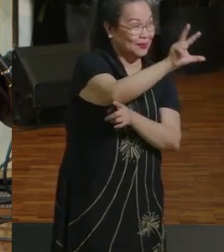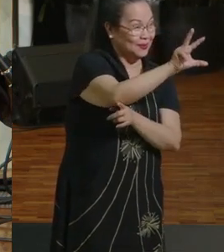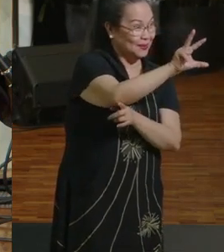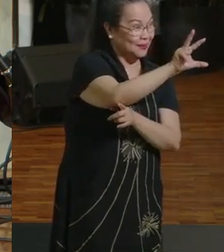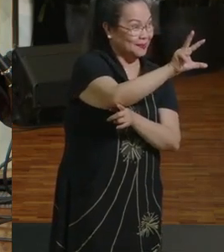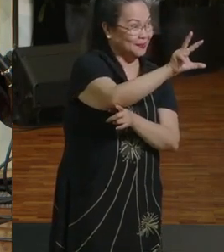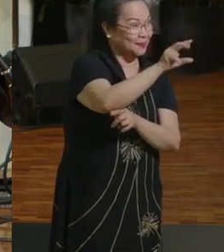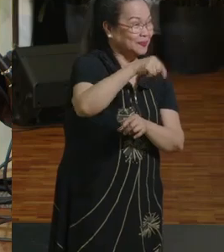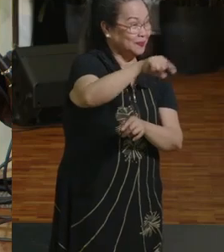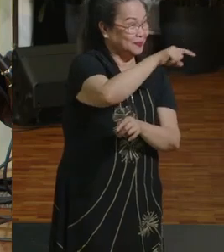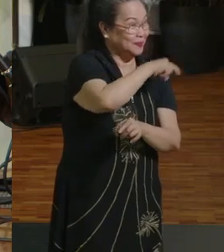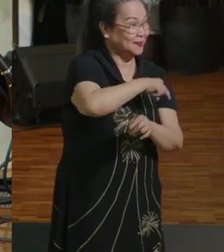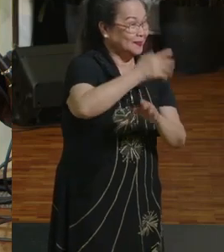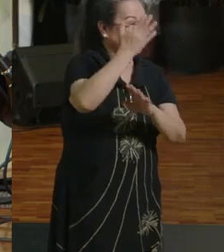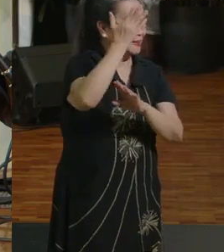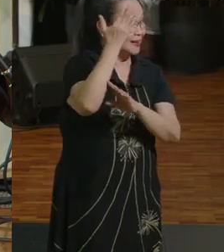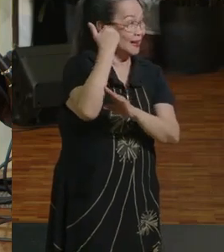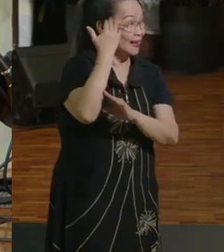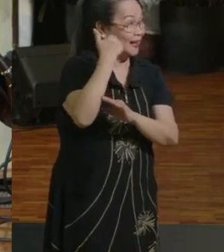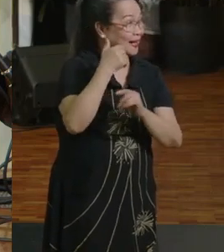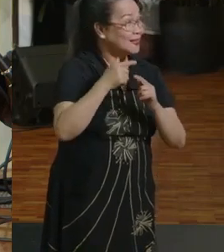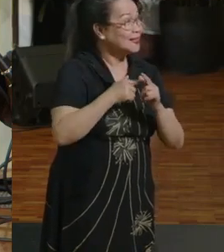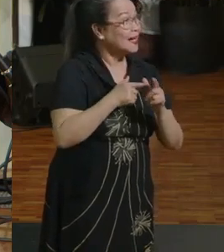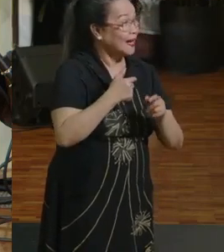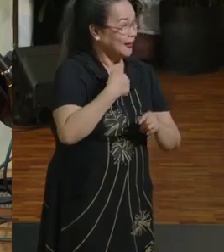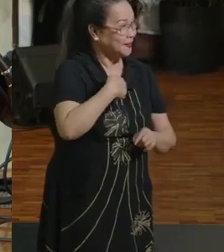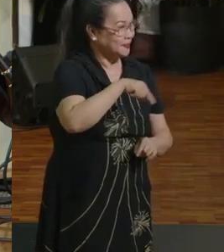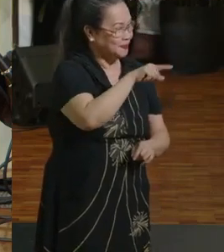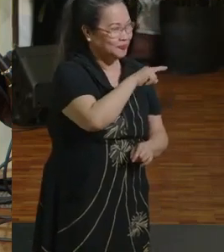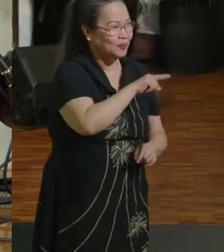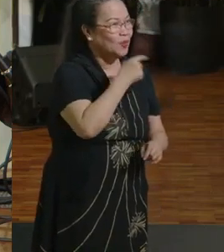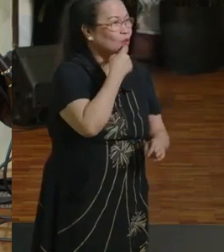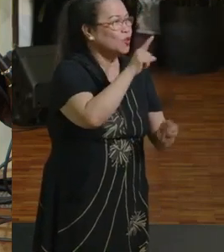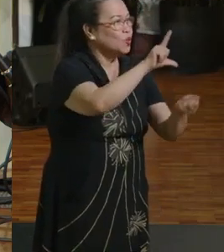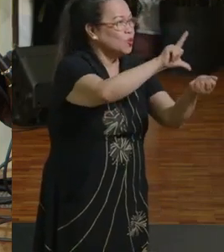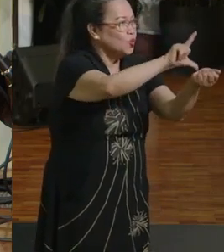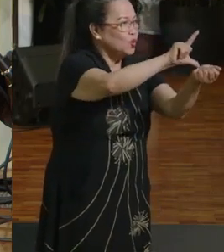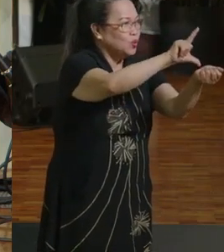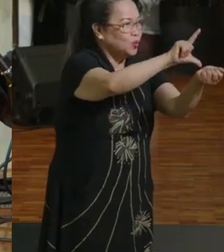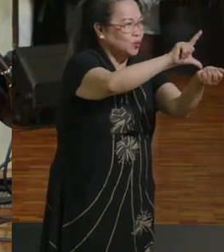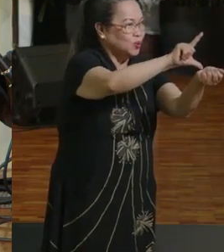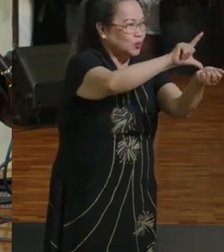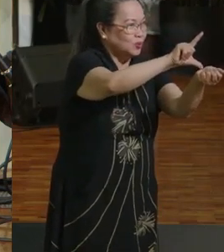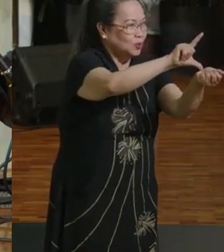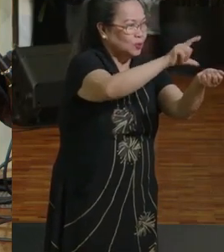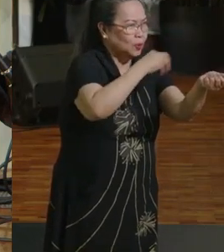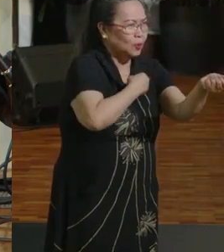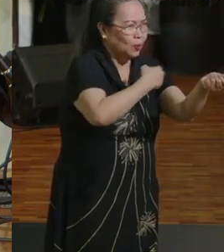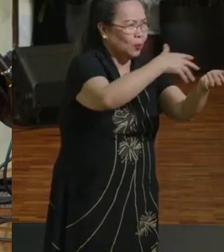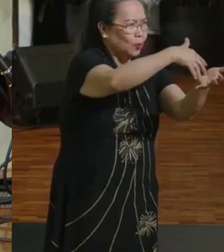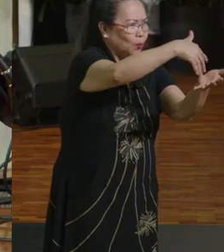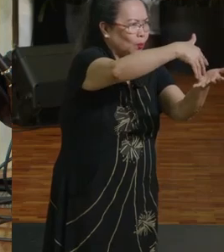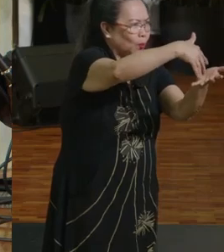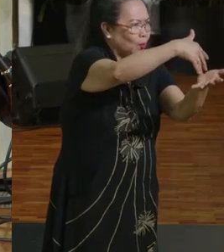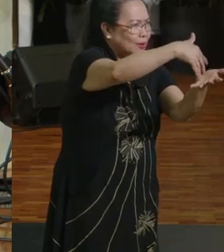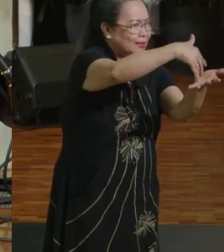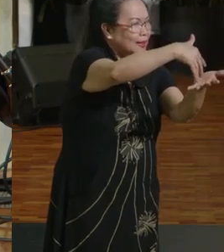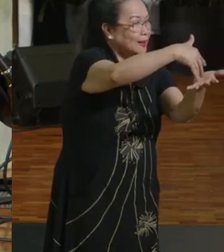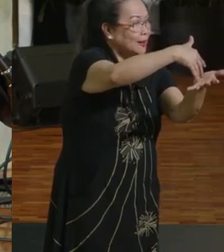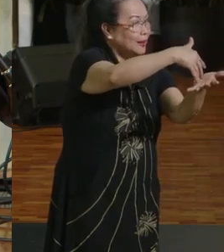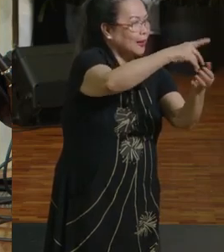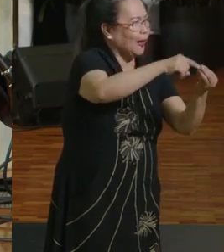ay nanggaling last time nung tayo nasa Luke, pinag-aralan po natin yung